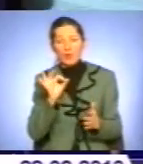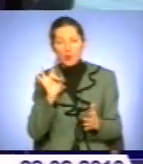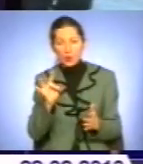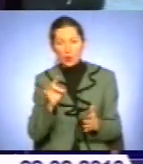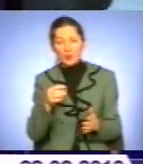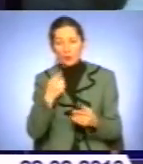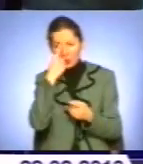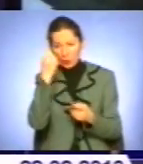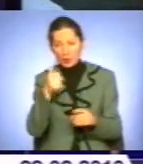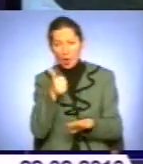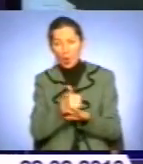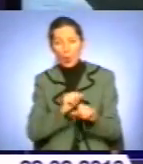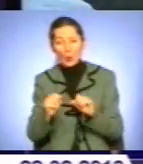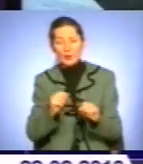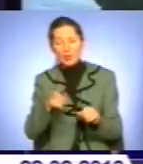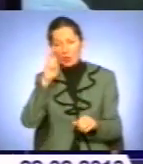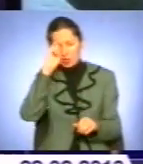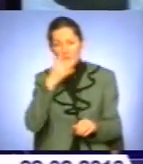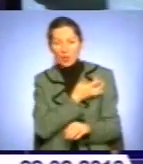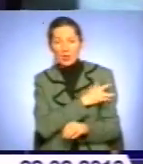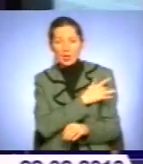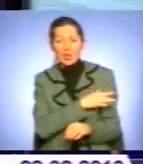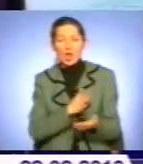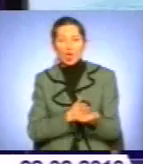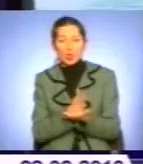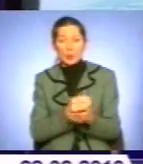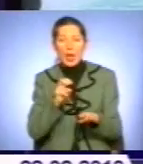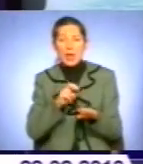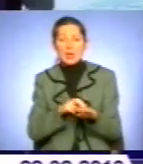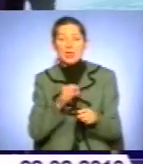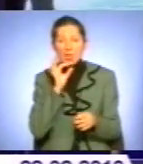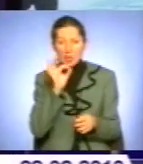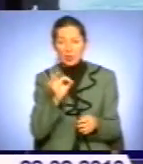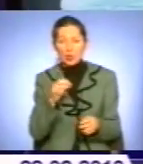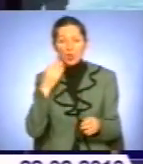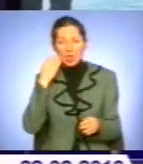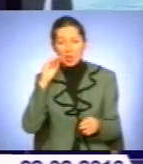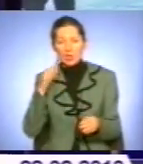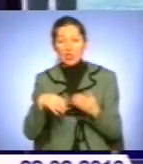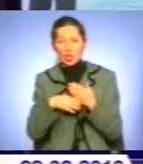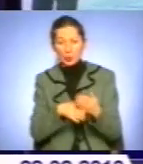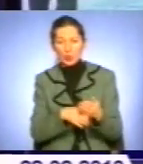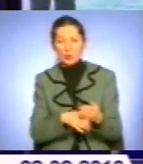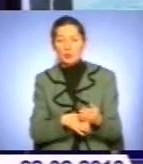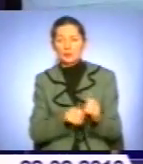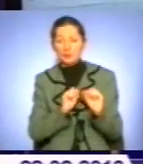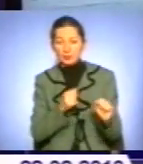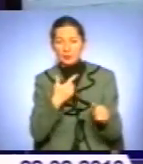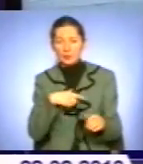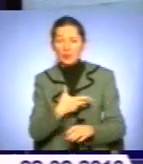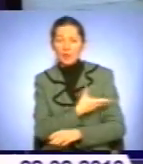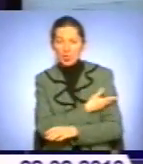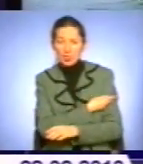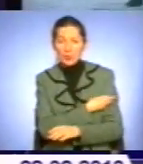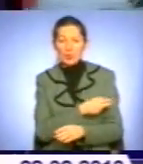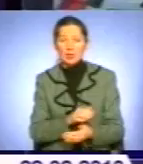Головному управлінні Державної санітарно-епідемічної служби. Лікарі наголошують, найкращий спосіб убезпечити себе – щеплення. Далі